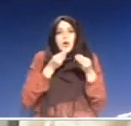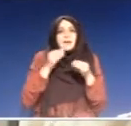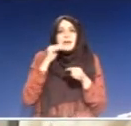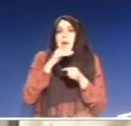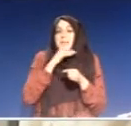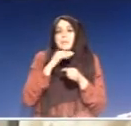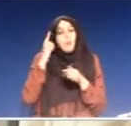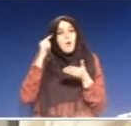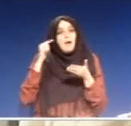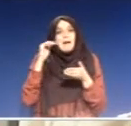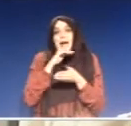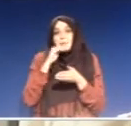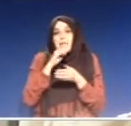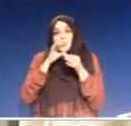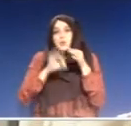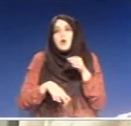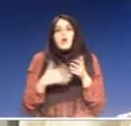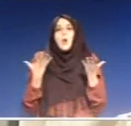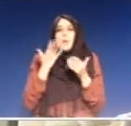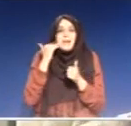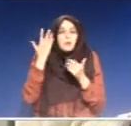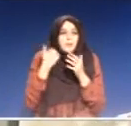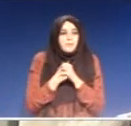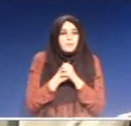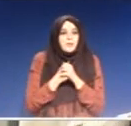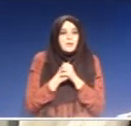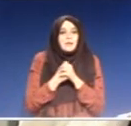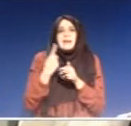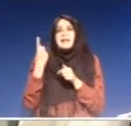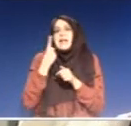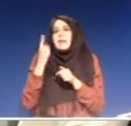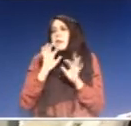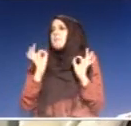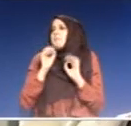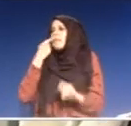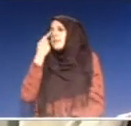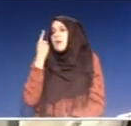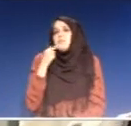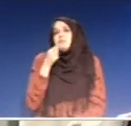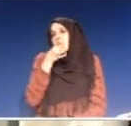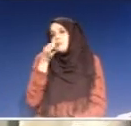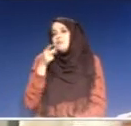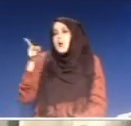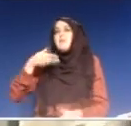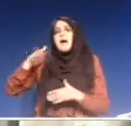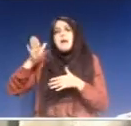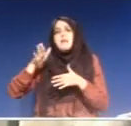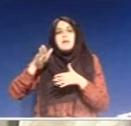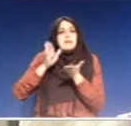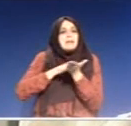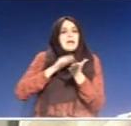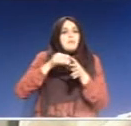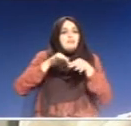في التعجيل بالحل. نعطيه مثال سريع. لو كان نقول مثلا إنسان ما هوش خبير طيب. نقول له روح كيلنا مثلا